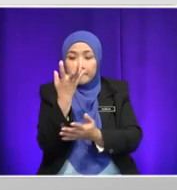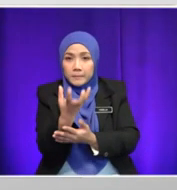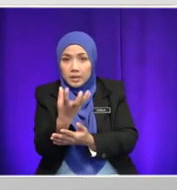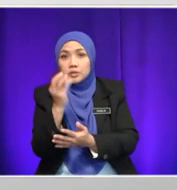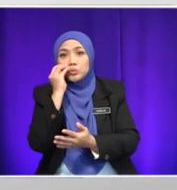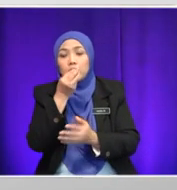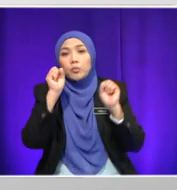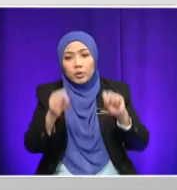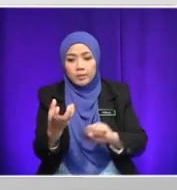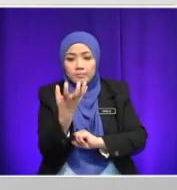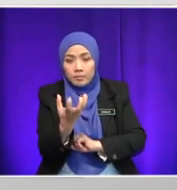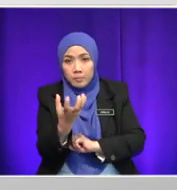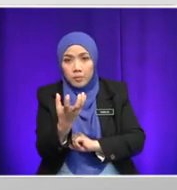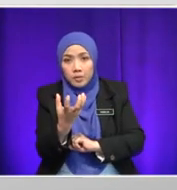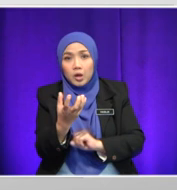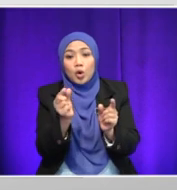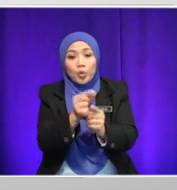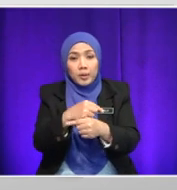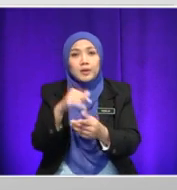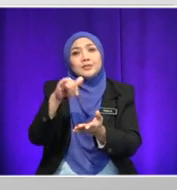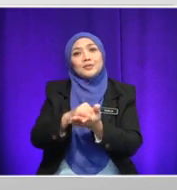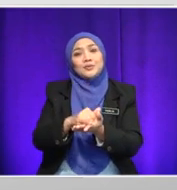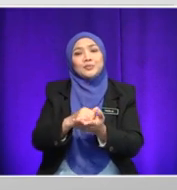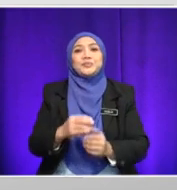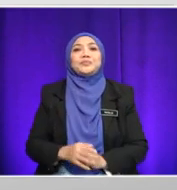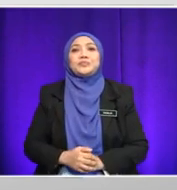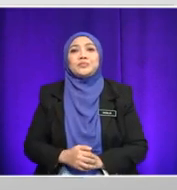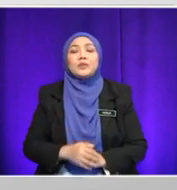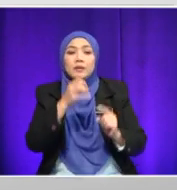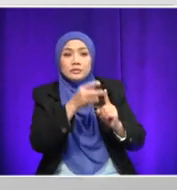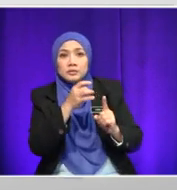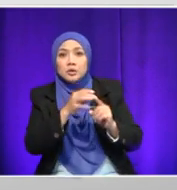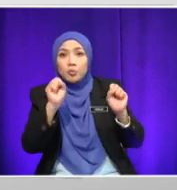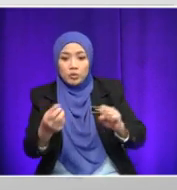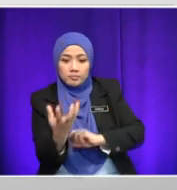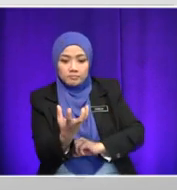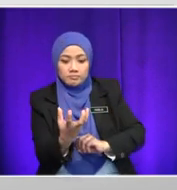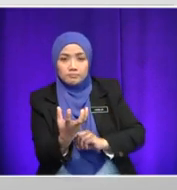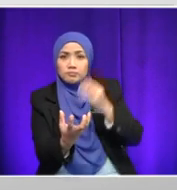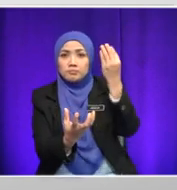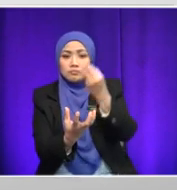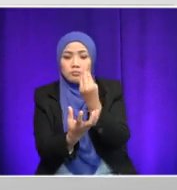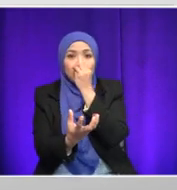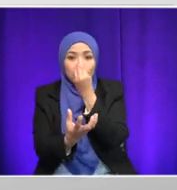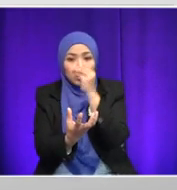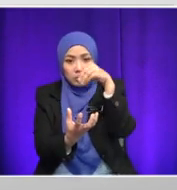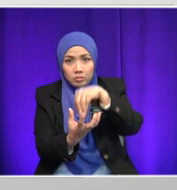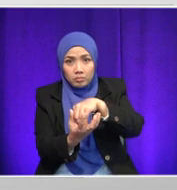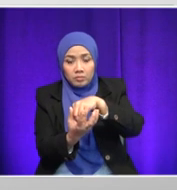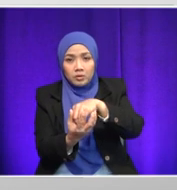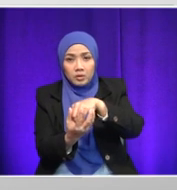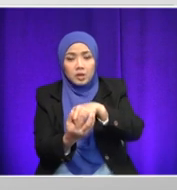gubahan bunga tersebut Oke kita tunggu aja macam ini kaca ini dapat menampung bunga yang berada di atas ada cakap tidaklah